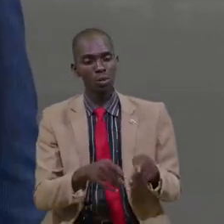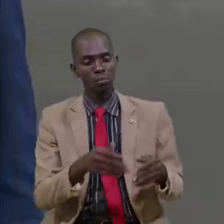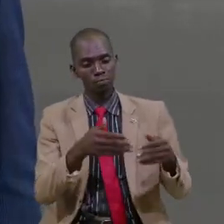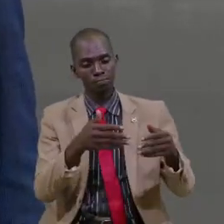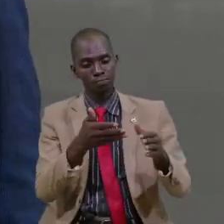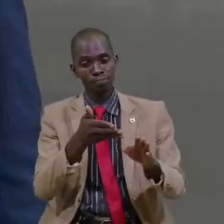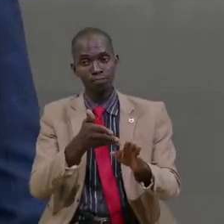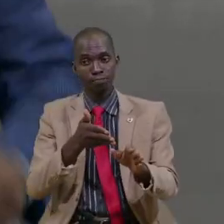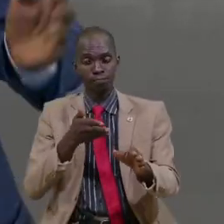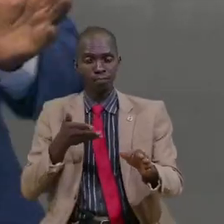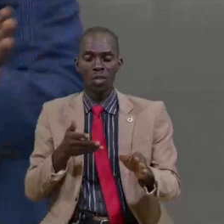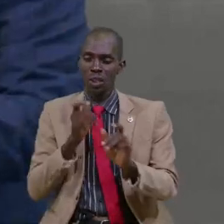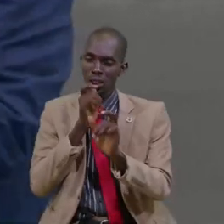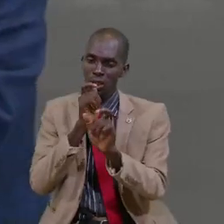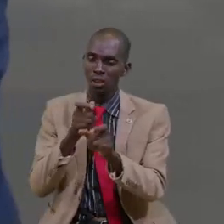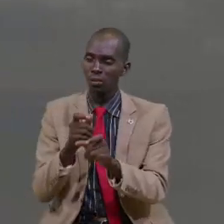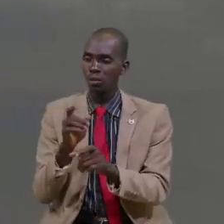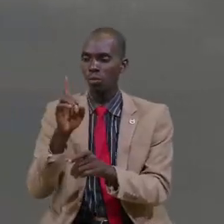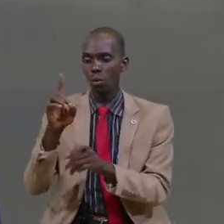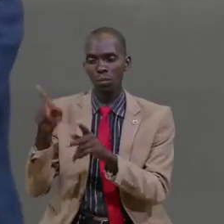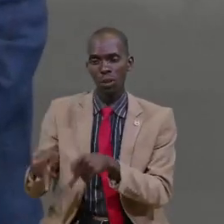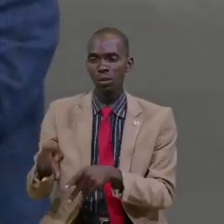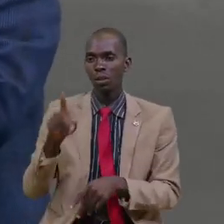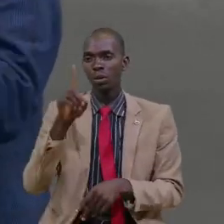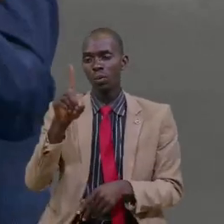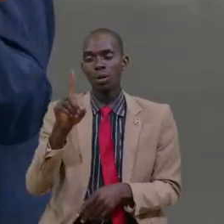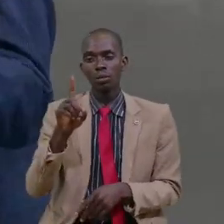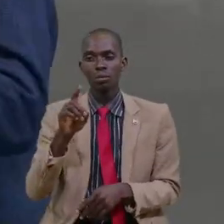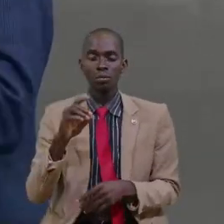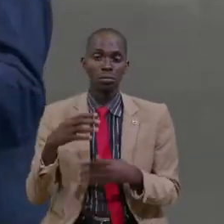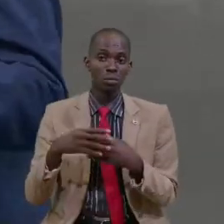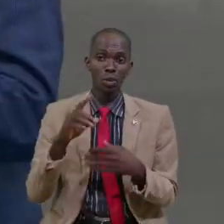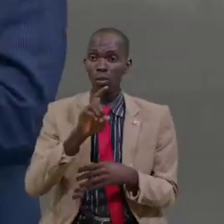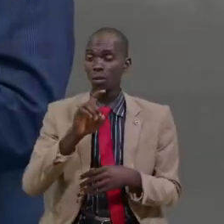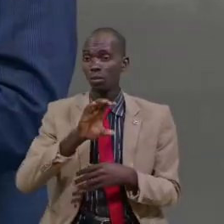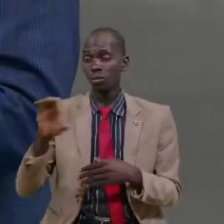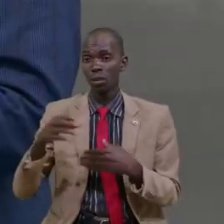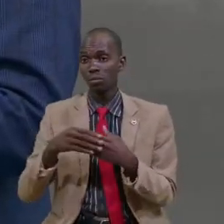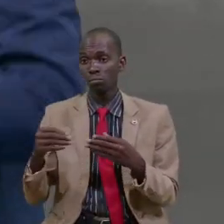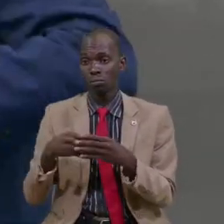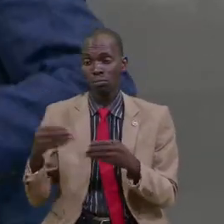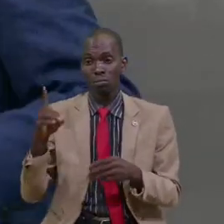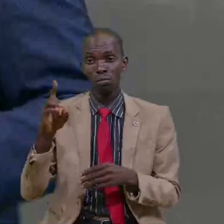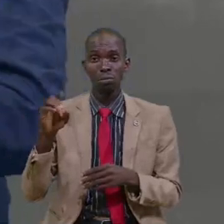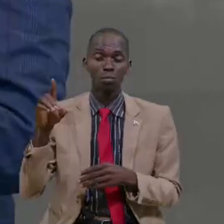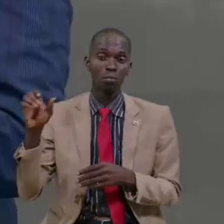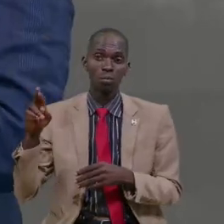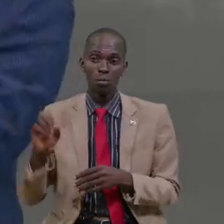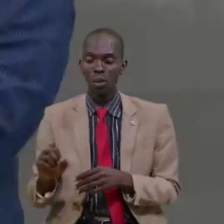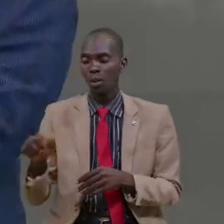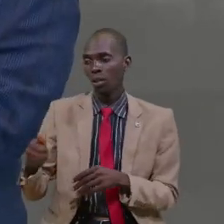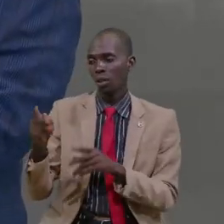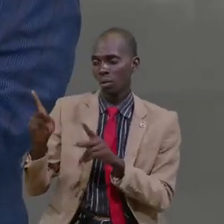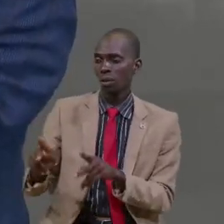telle personne 100 dollars. La deuxième personne qui vient, il donne à cette personne 100